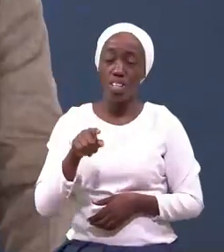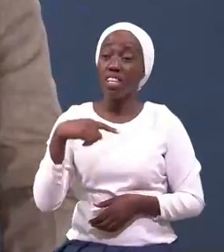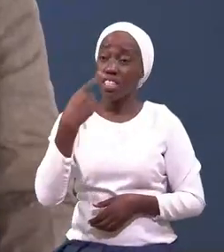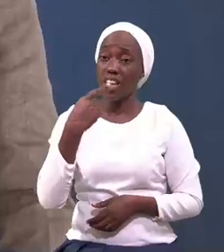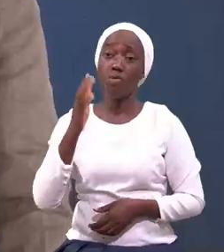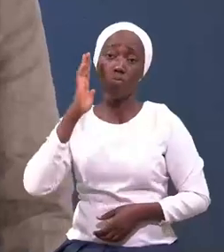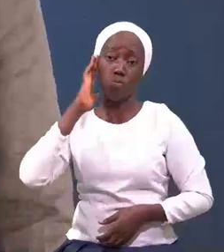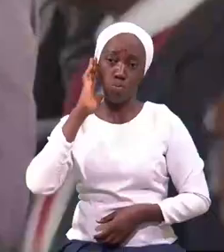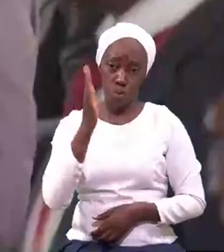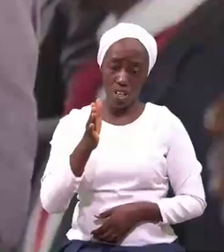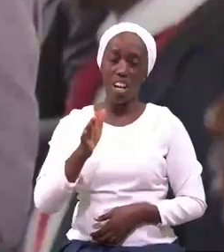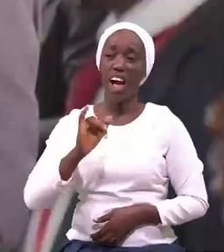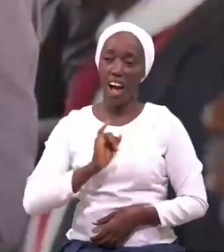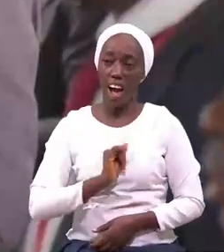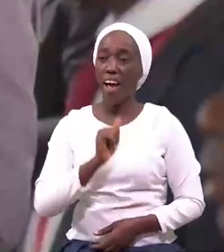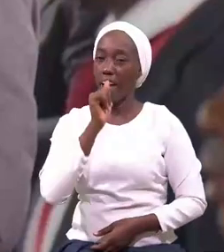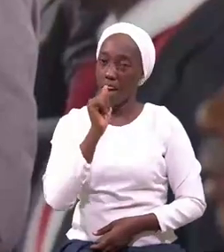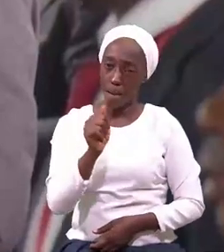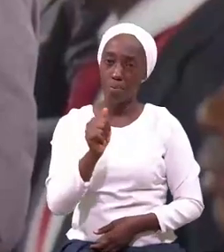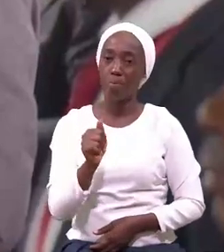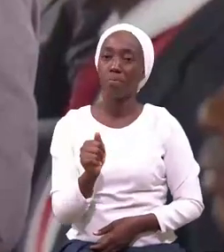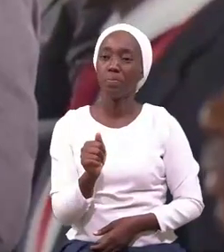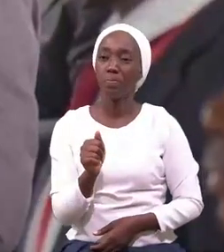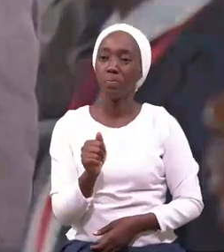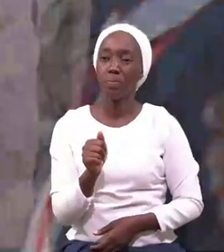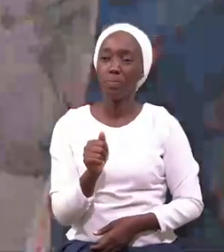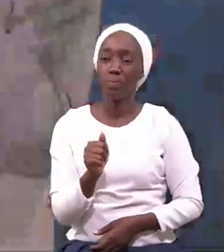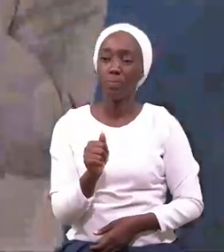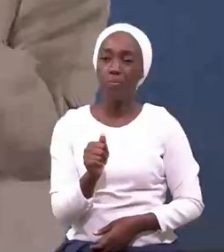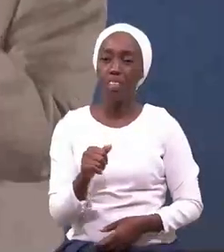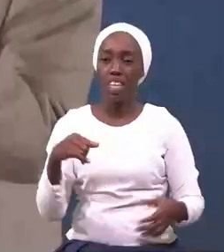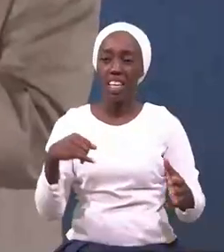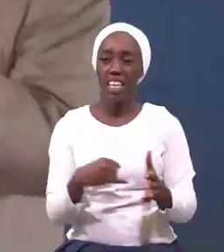dit oui, j'ai la volonté.